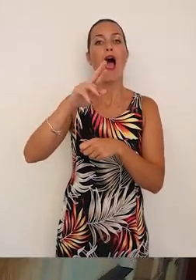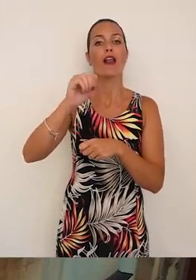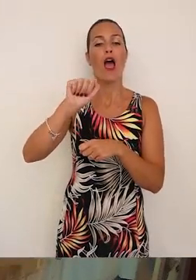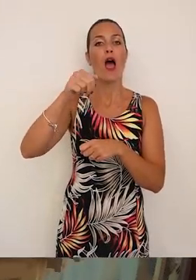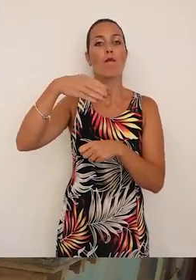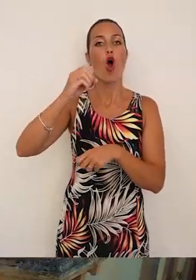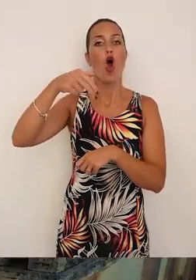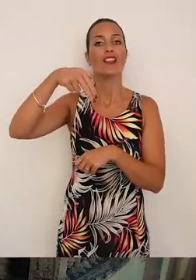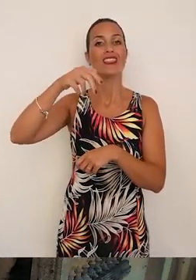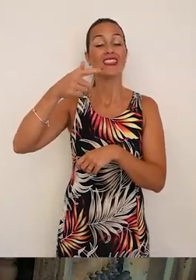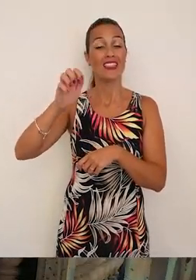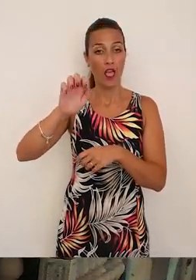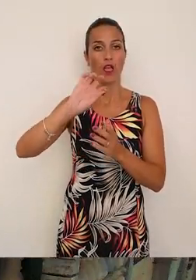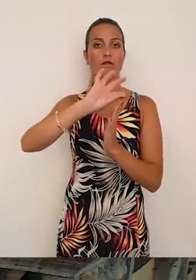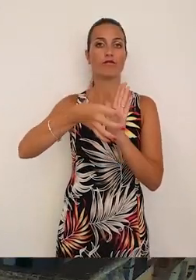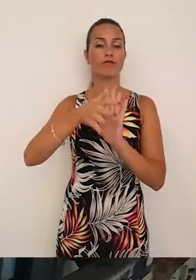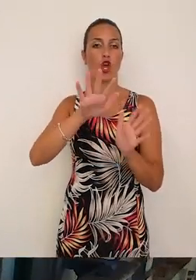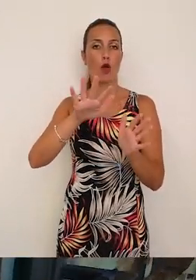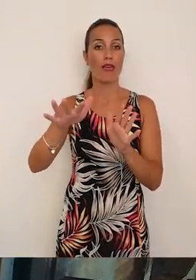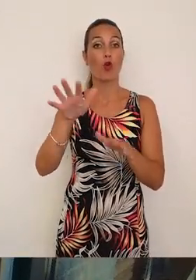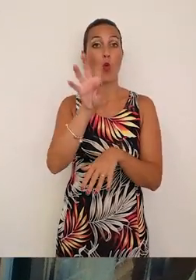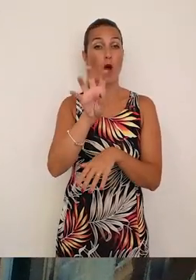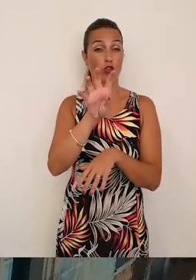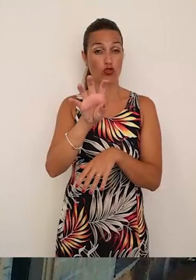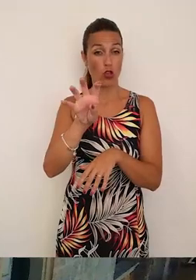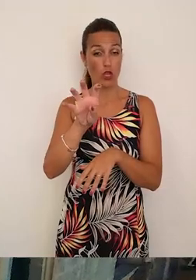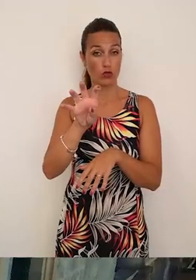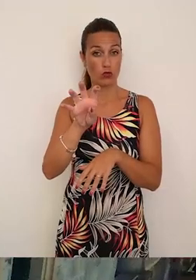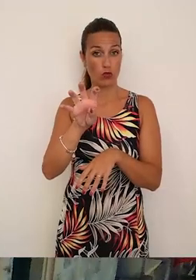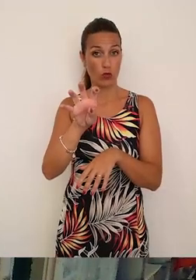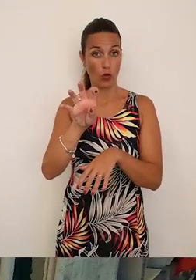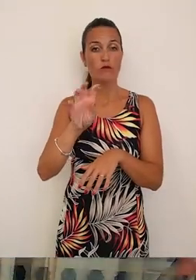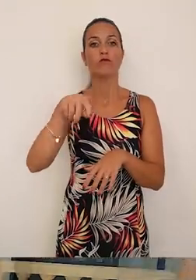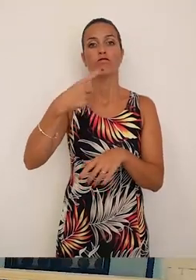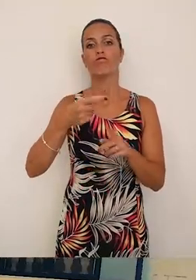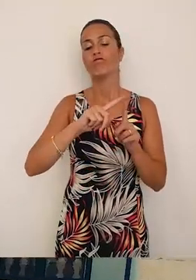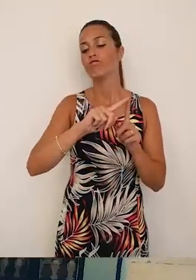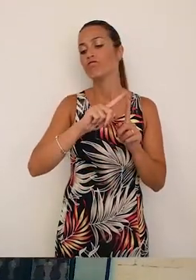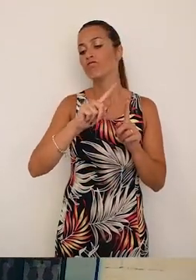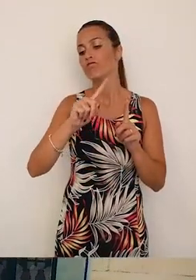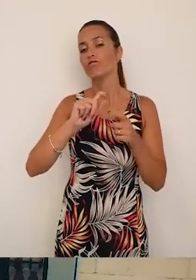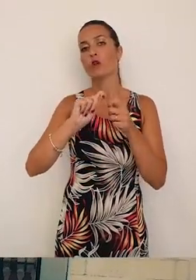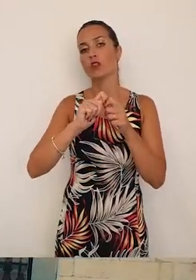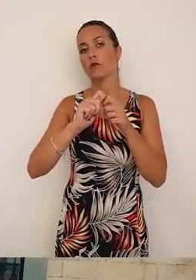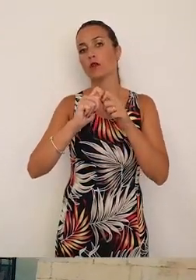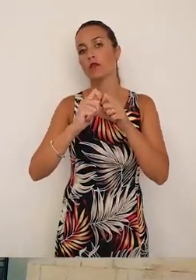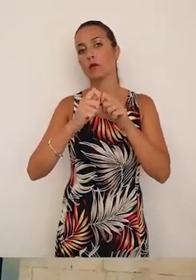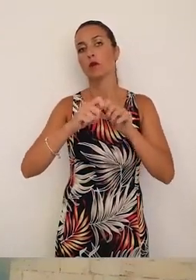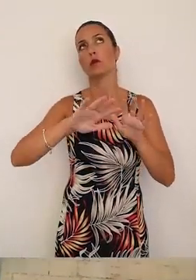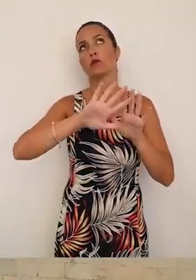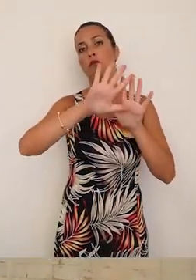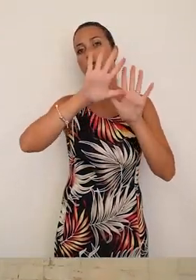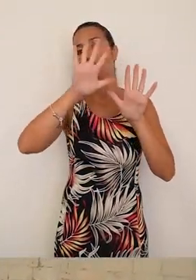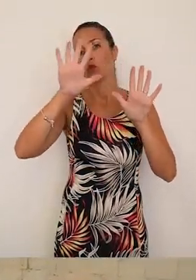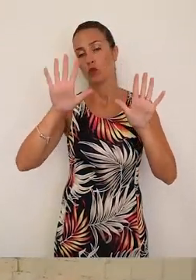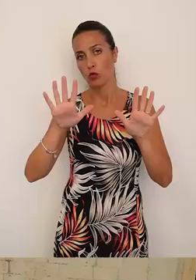400. Le forme architettoniche e gli spazi del palazzo nel corso dei secoli hanno subito numerose modifiche,